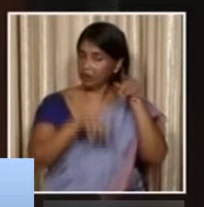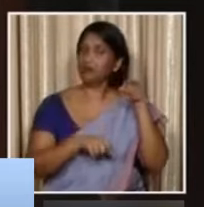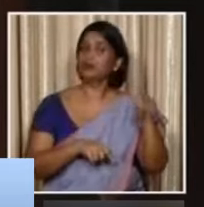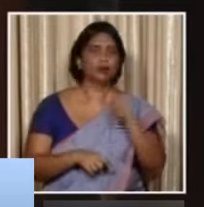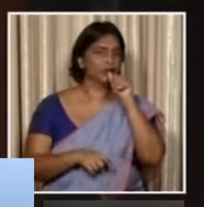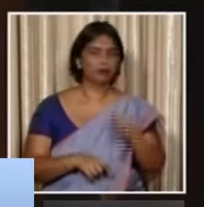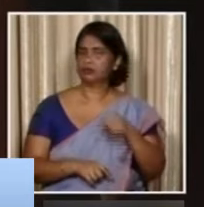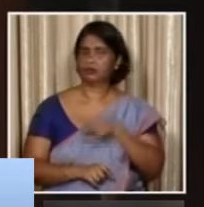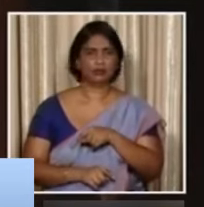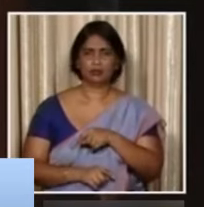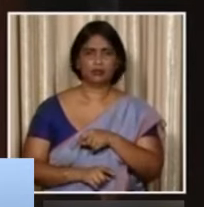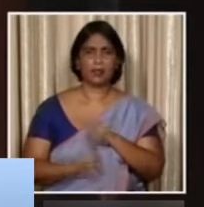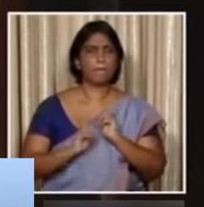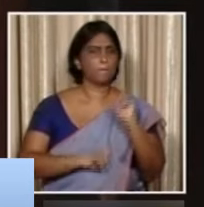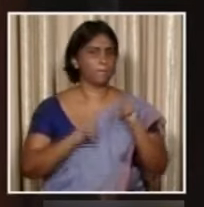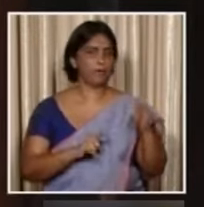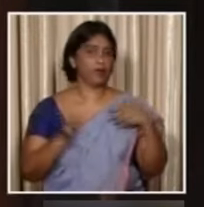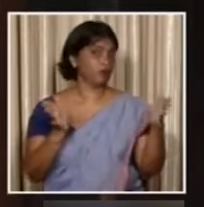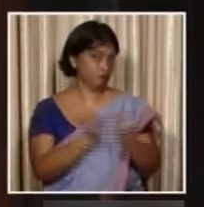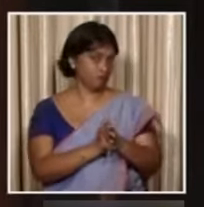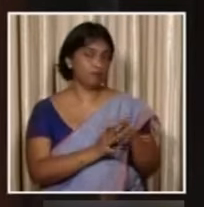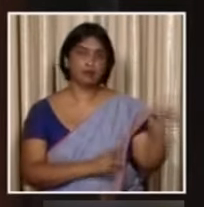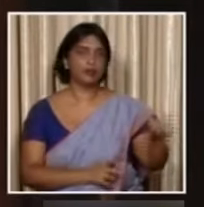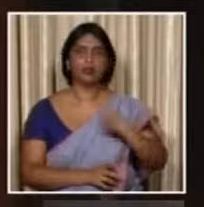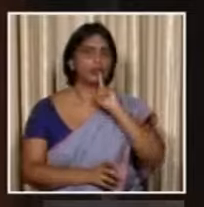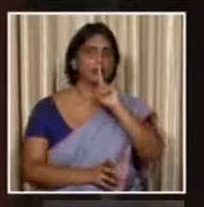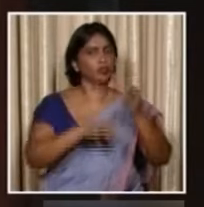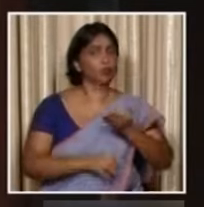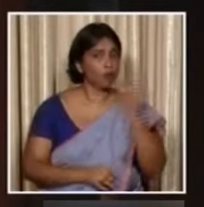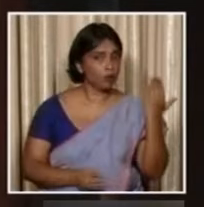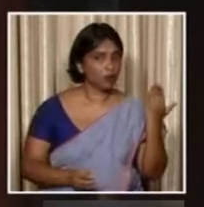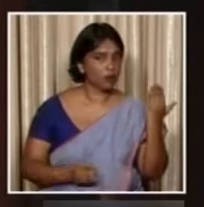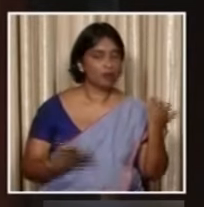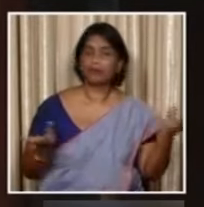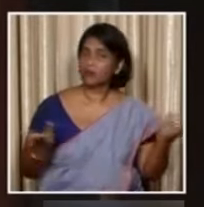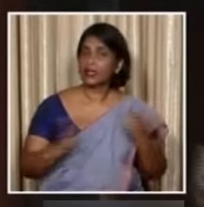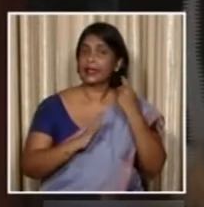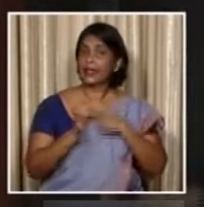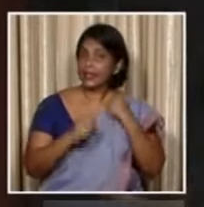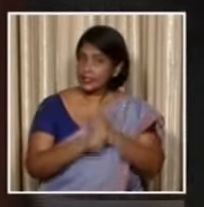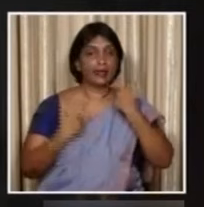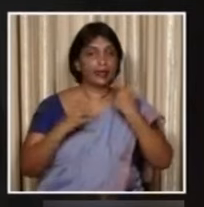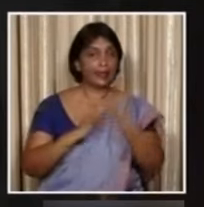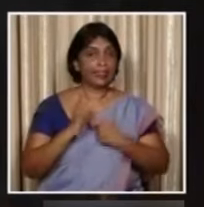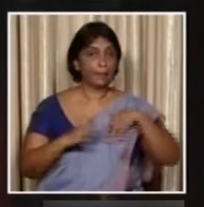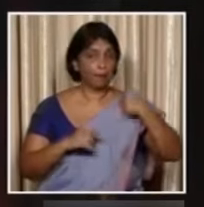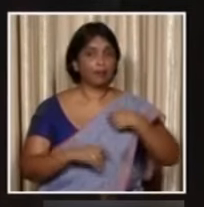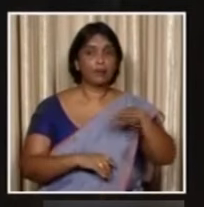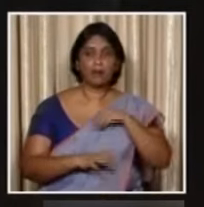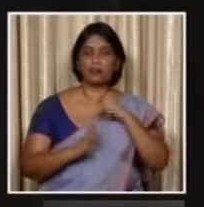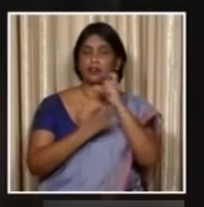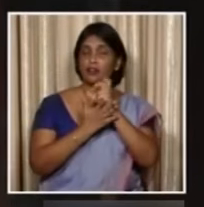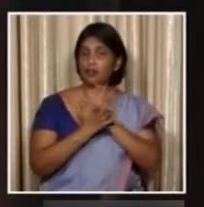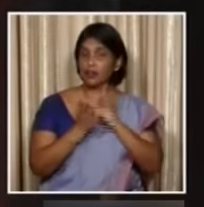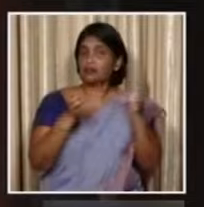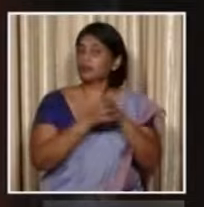කිසි විටකත් මේක පාර්ලිමේන්තුවට අයිති දෙයක් කියලා එතුමා කරුණු දැක්වේ නැහැ. ඒ කියන්නේ නීතිපතිතුමාත් පිළිගන්නවා මේ විවස්ථාදායක